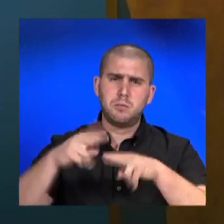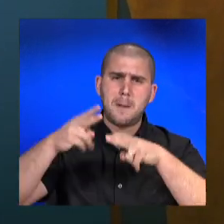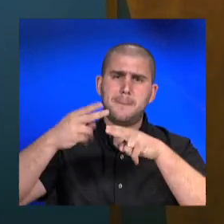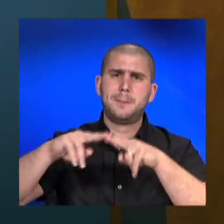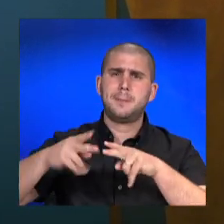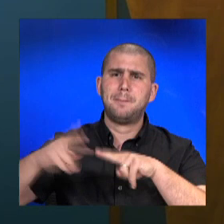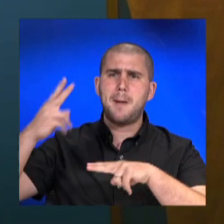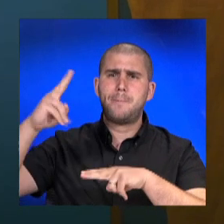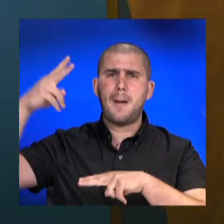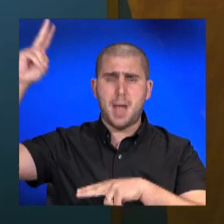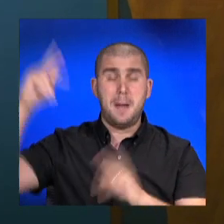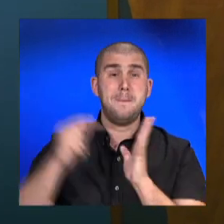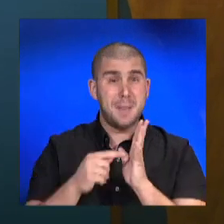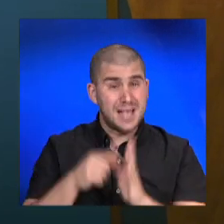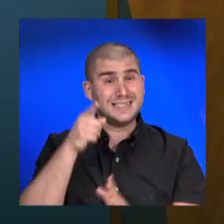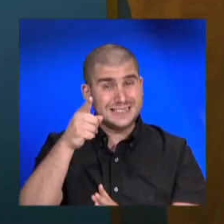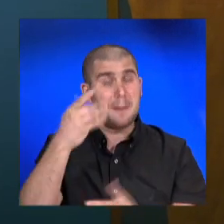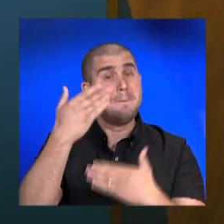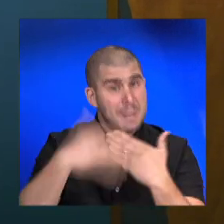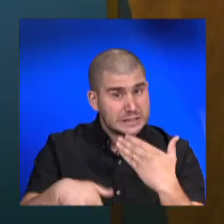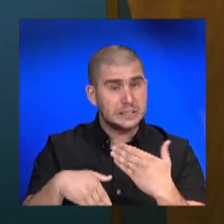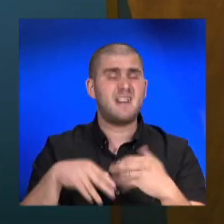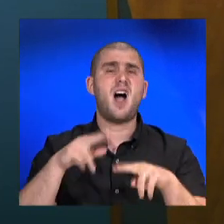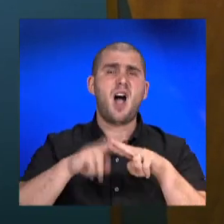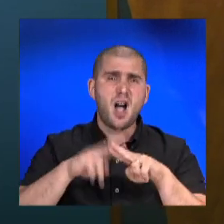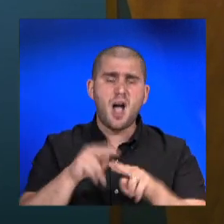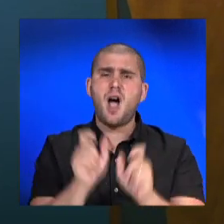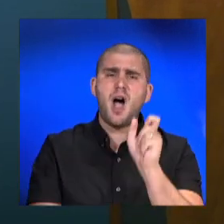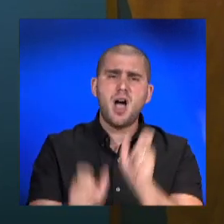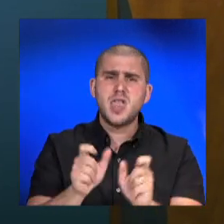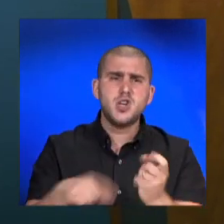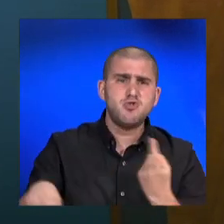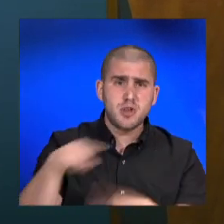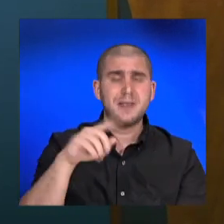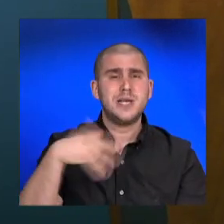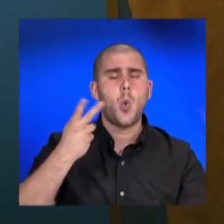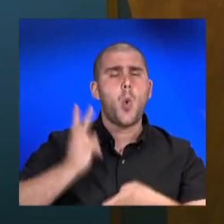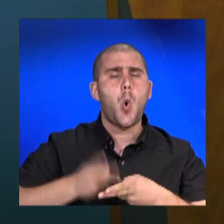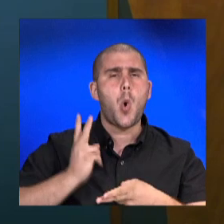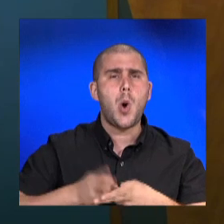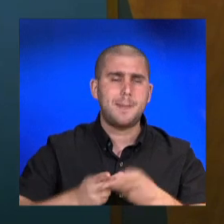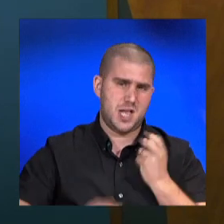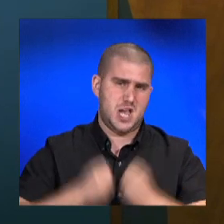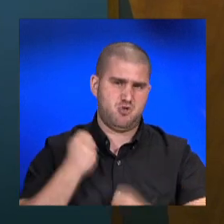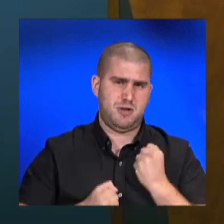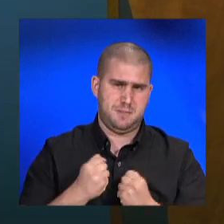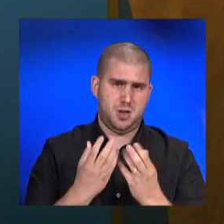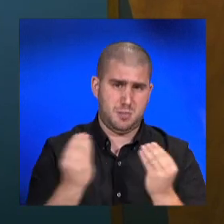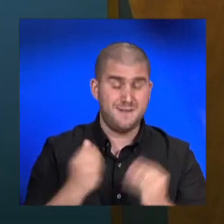הזה בסופו של דבר גורר אחריו אנשים שיהיו חולים קשים, ולצערנו גם